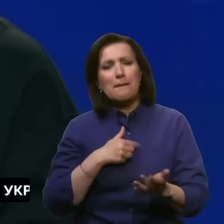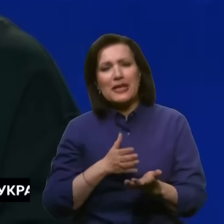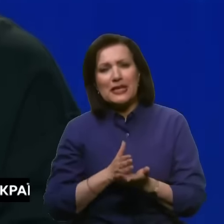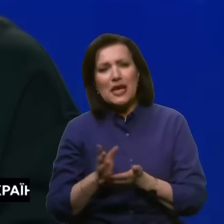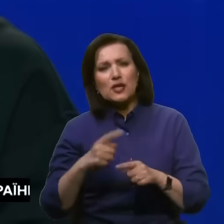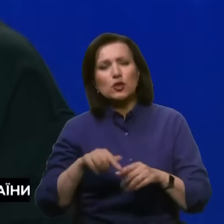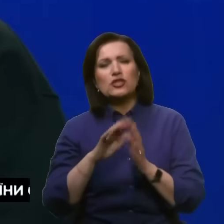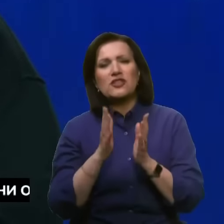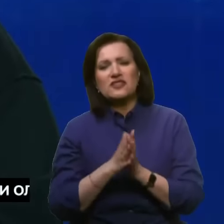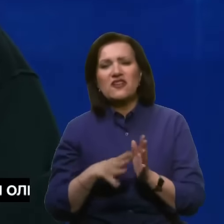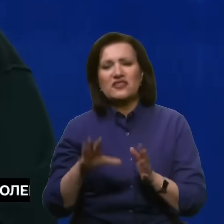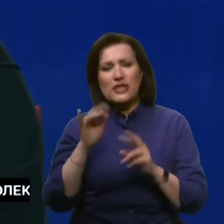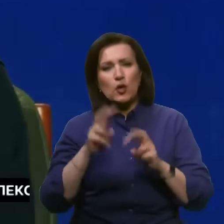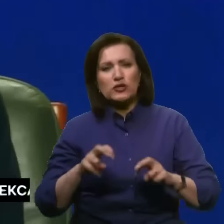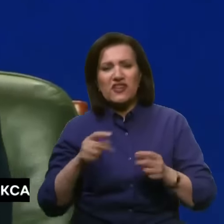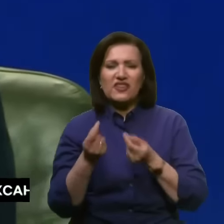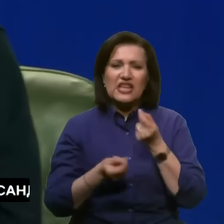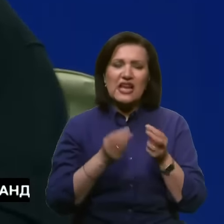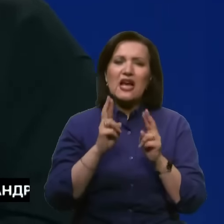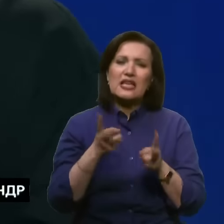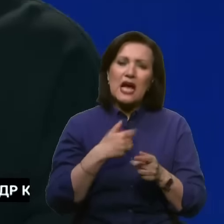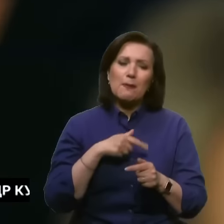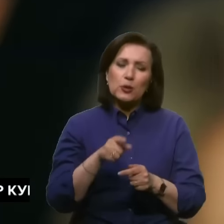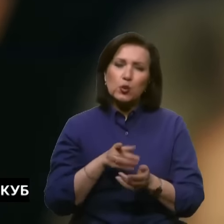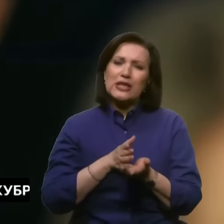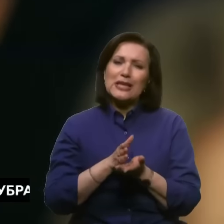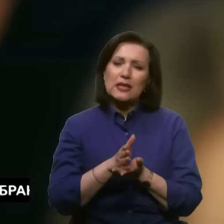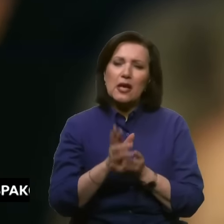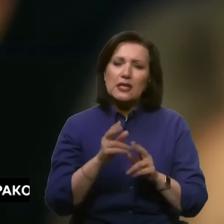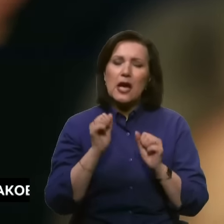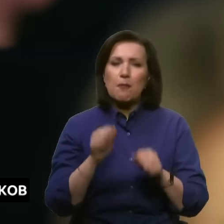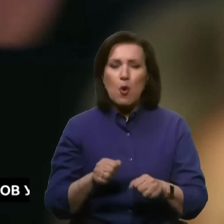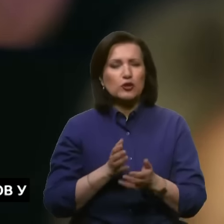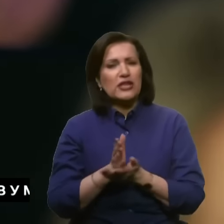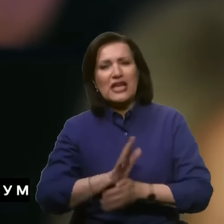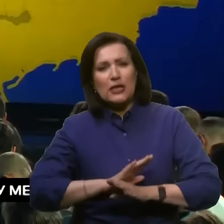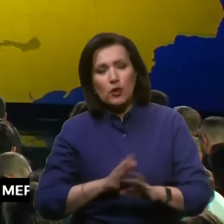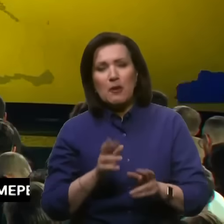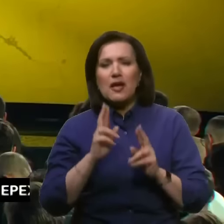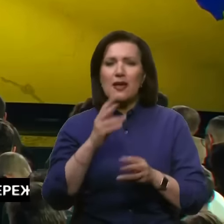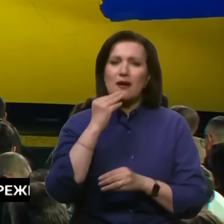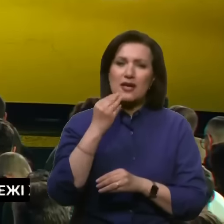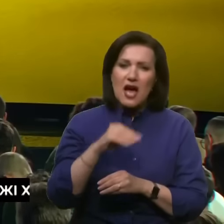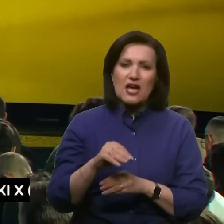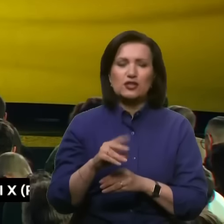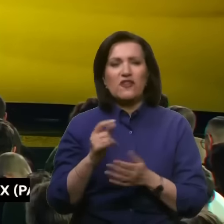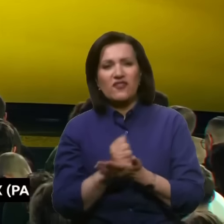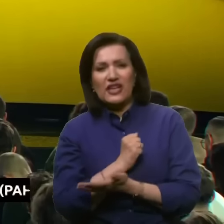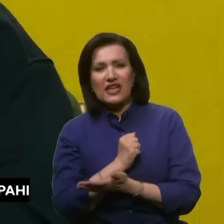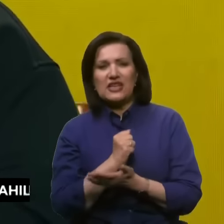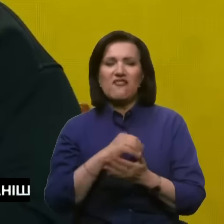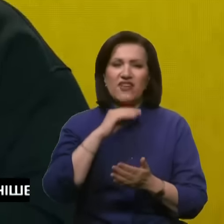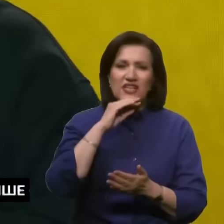і, скоріше за все, всі розглядали в деталях, як ми туди дійдемо, як, може, не дійдемо, як краще це вийде,